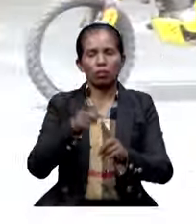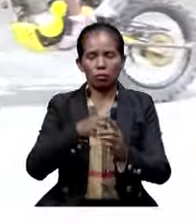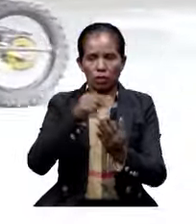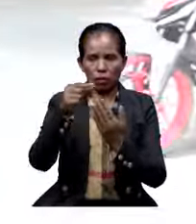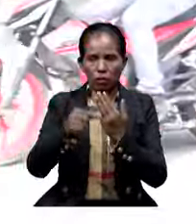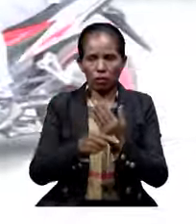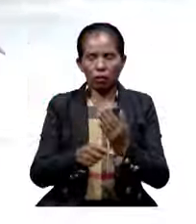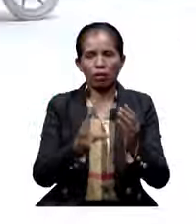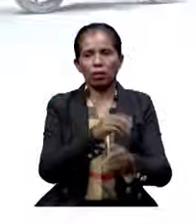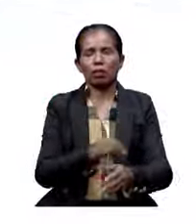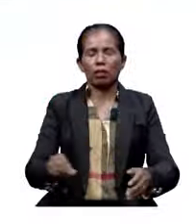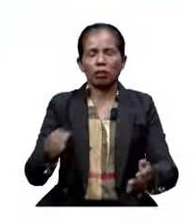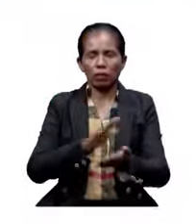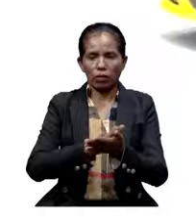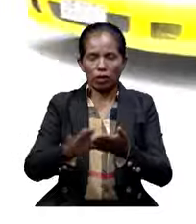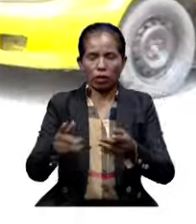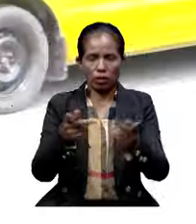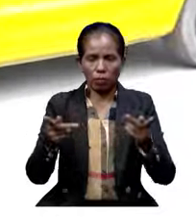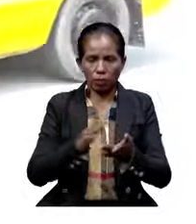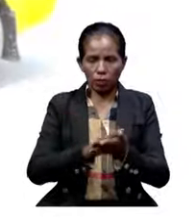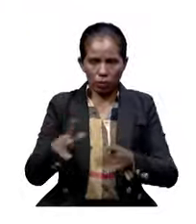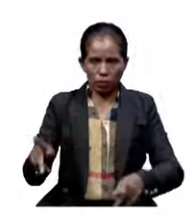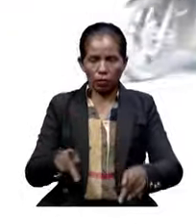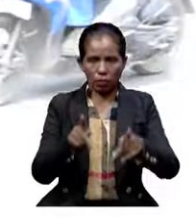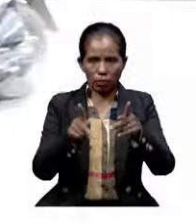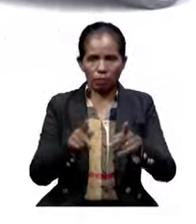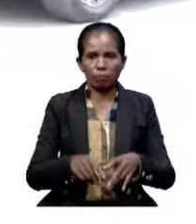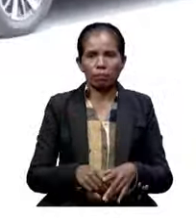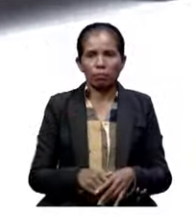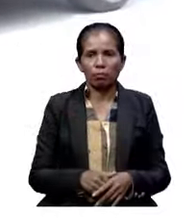ne atu segura higiene ia fatin publiku equipa cobertura GMN.